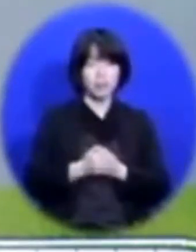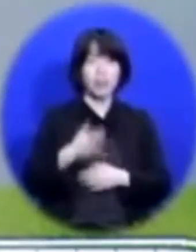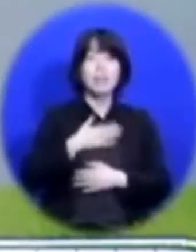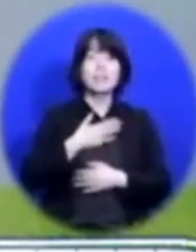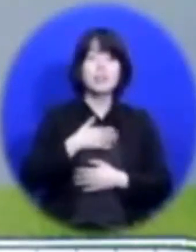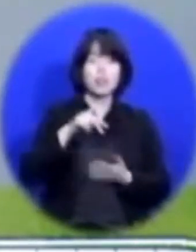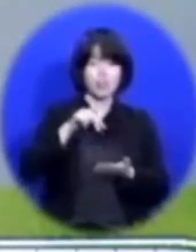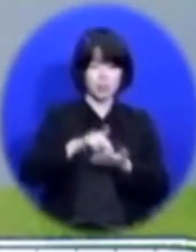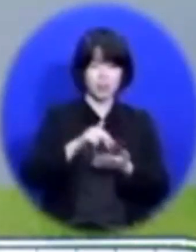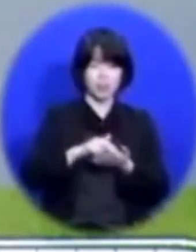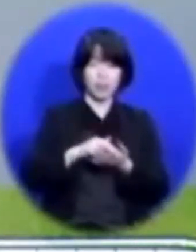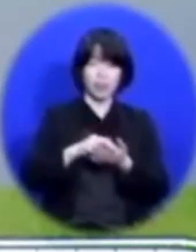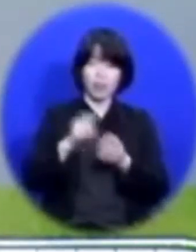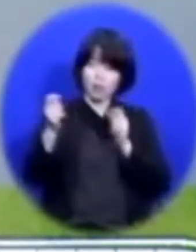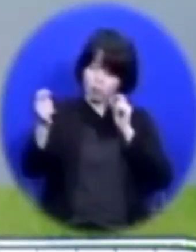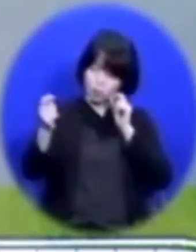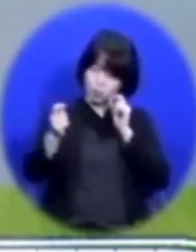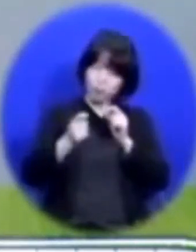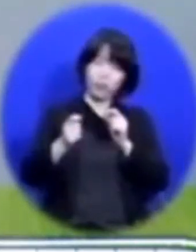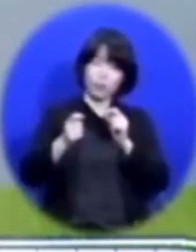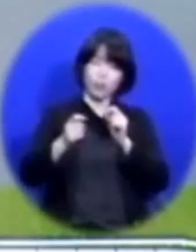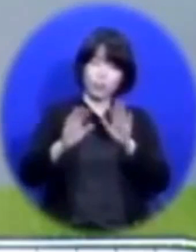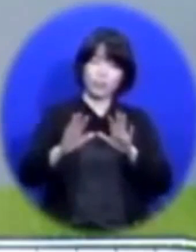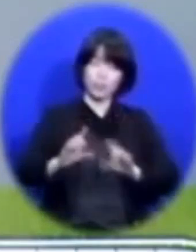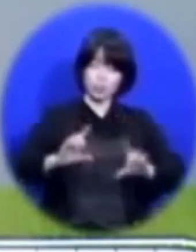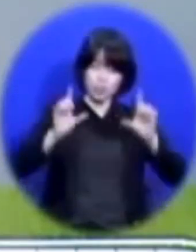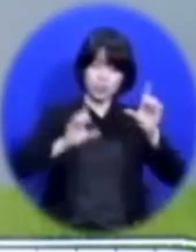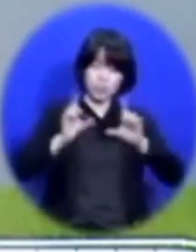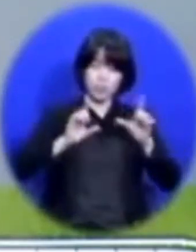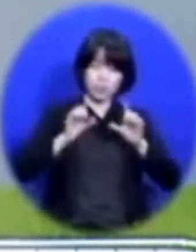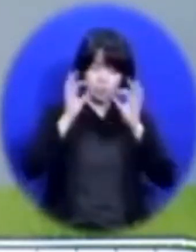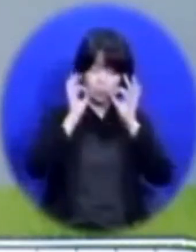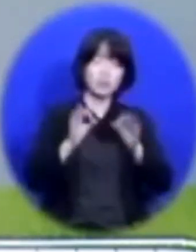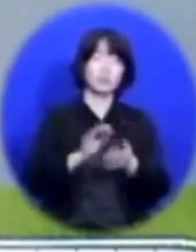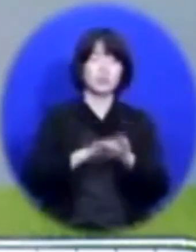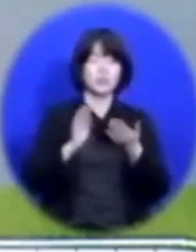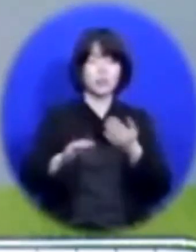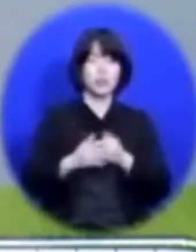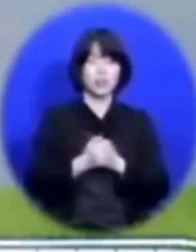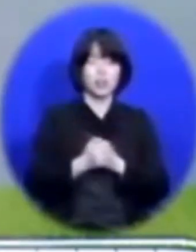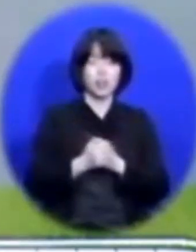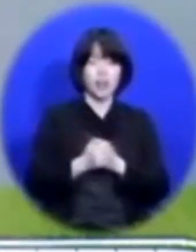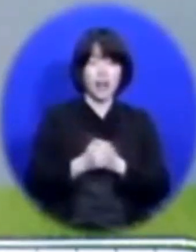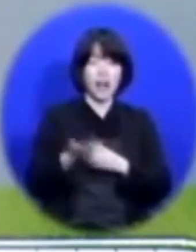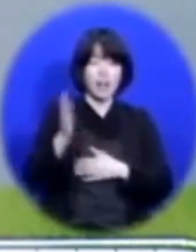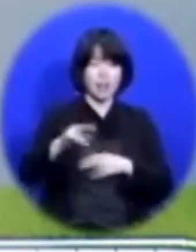제게있어이것은머지않아 현실이될것입니다.하지만